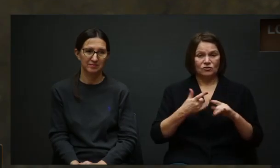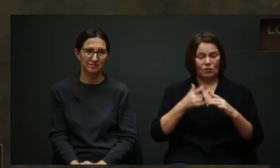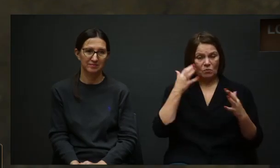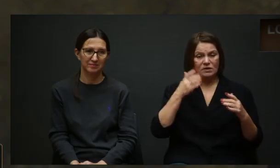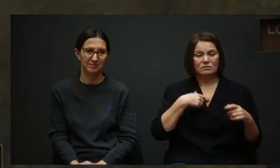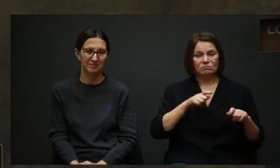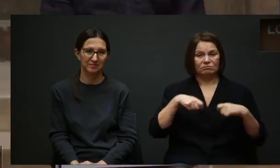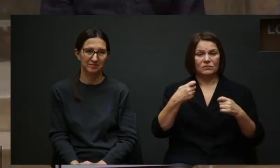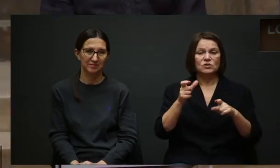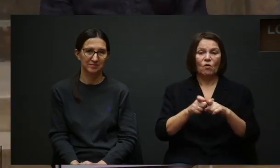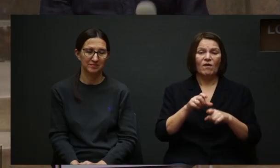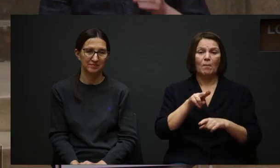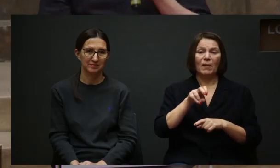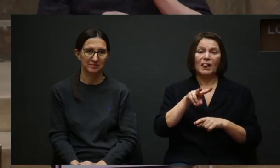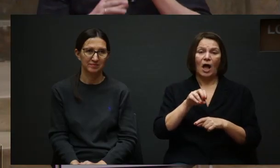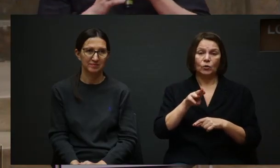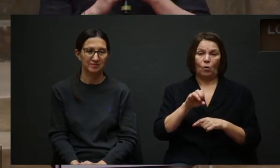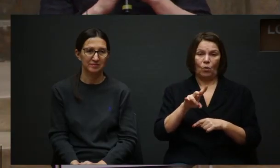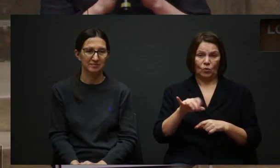Платону.